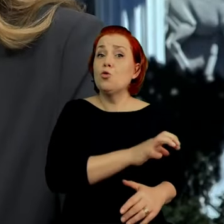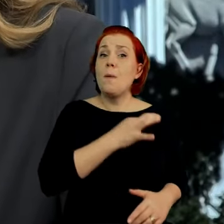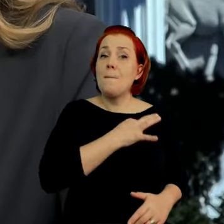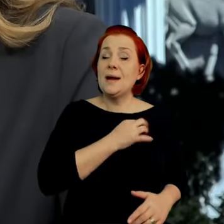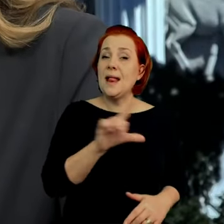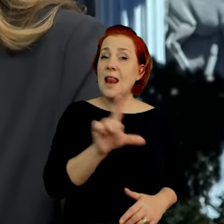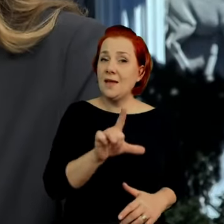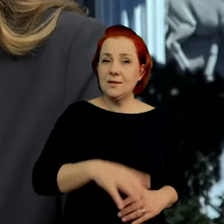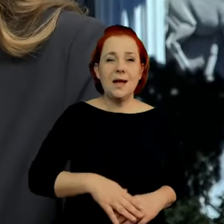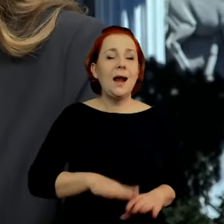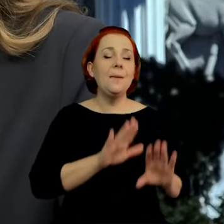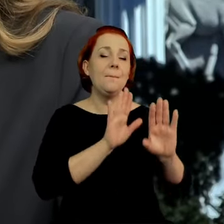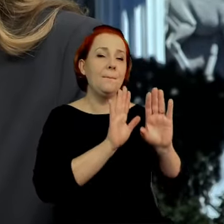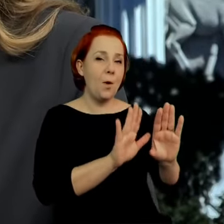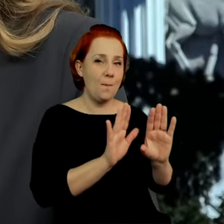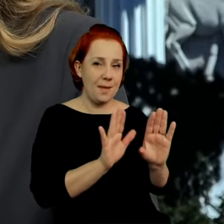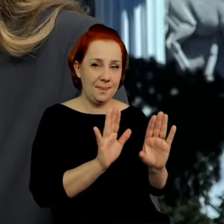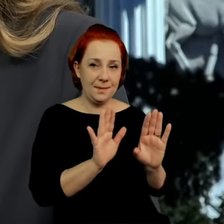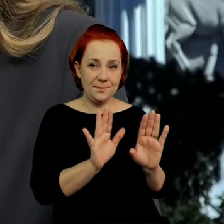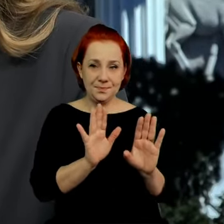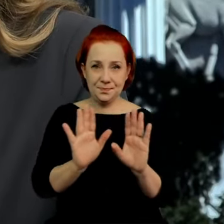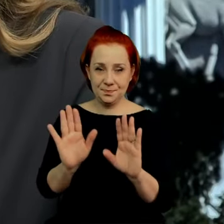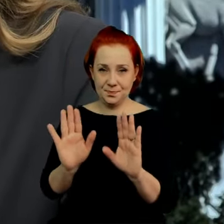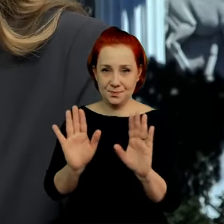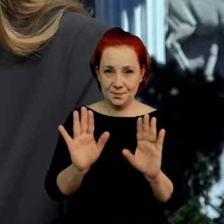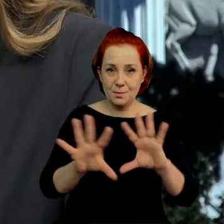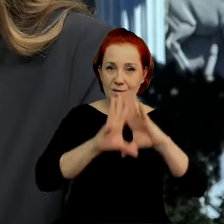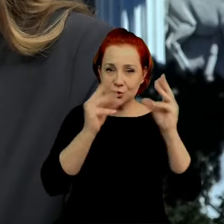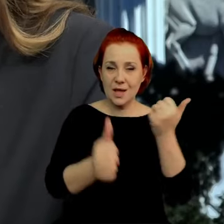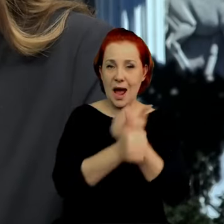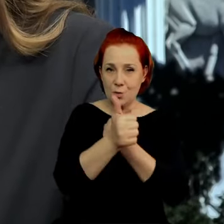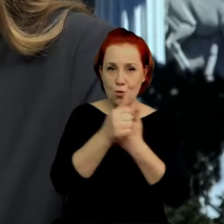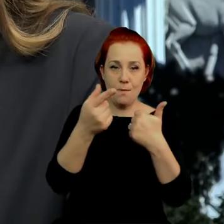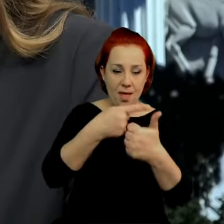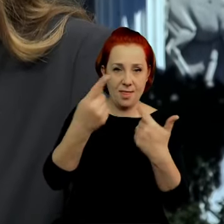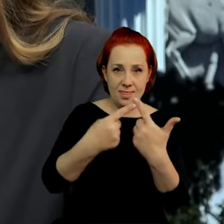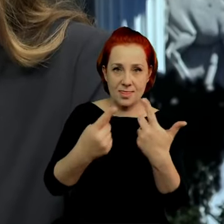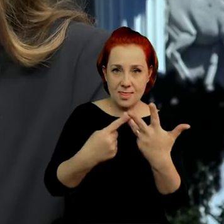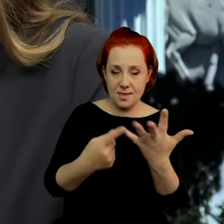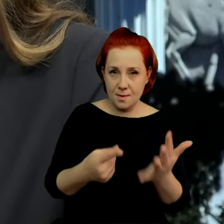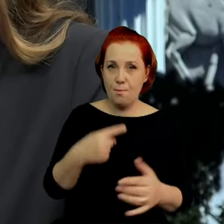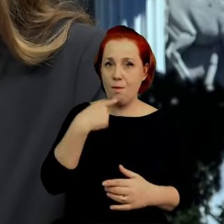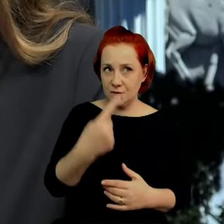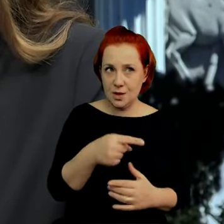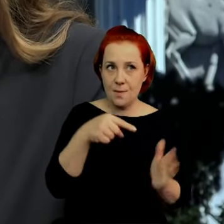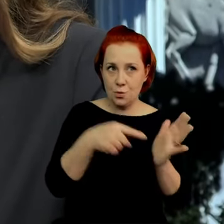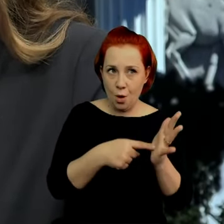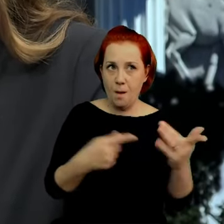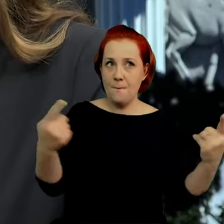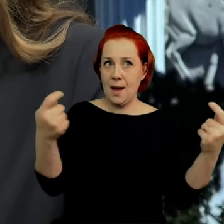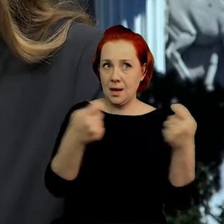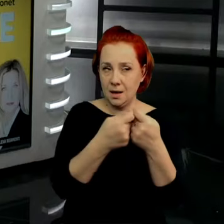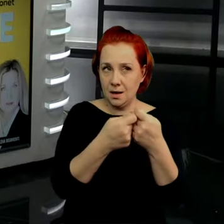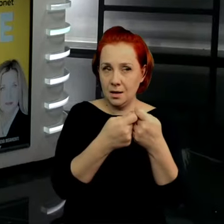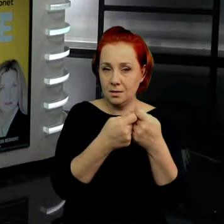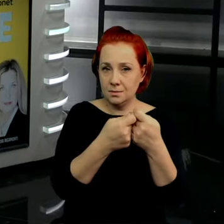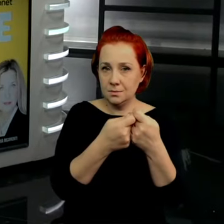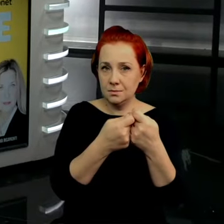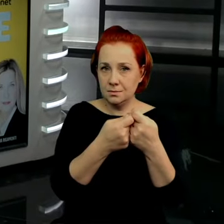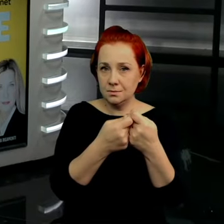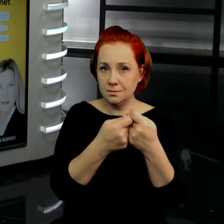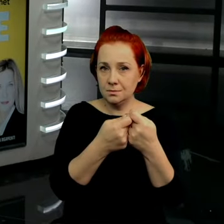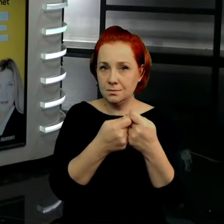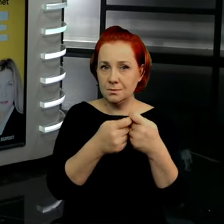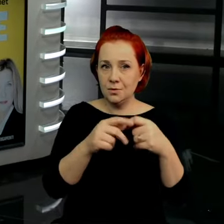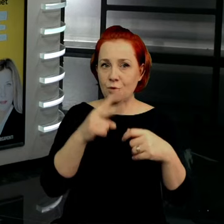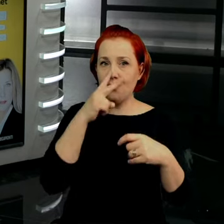Zaraz. No bo te wszystkie argumenty, które położyłam na stół, są chyba zgodne od środka tej sali, która jest tutaj za nami w tle,